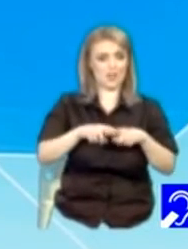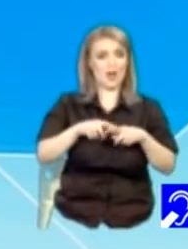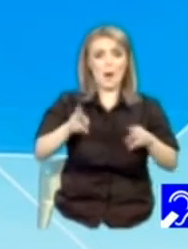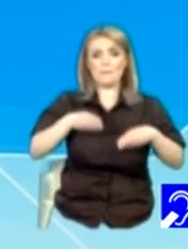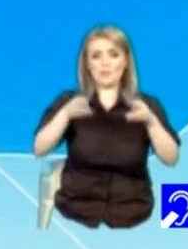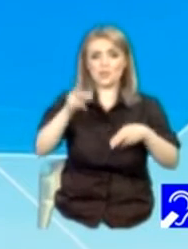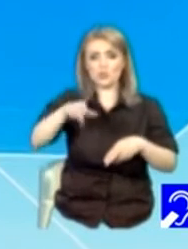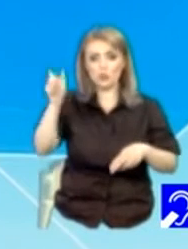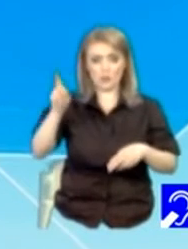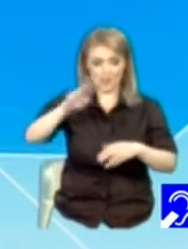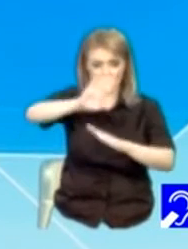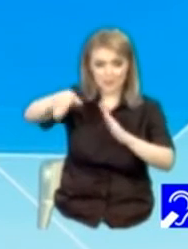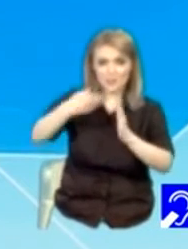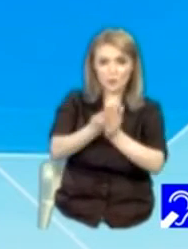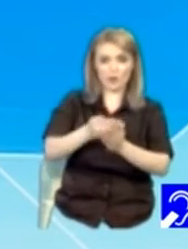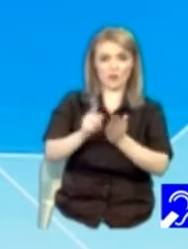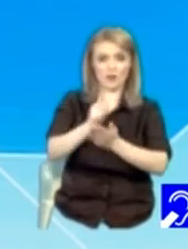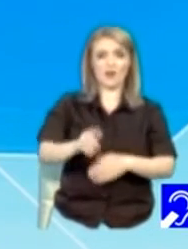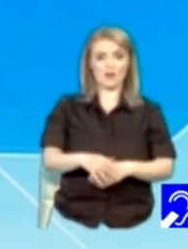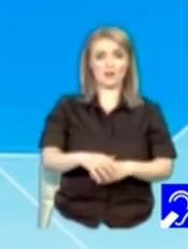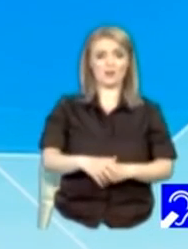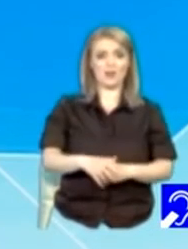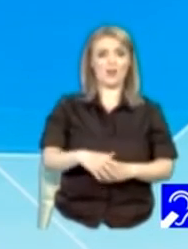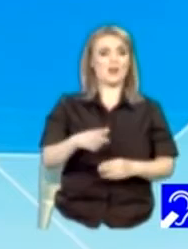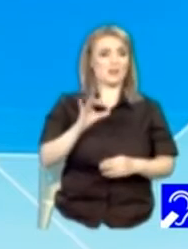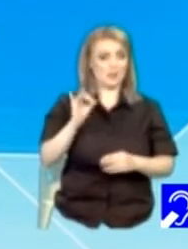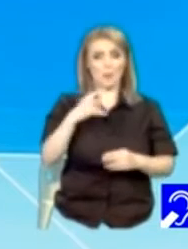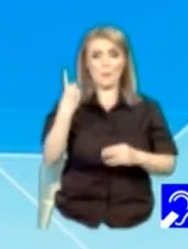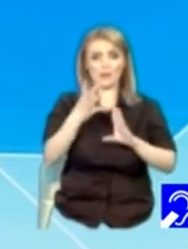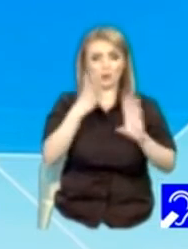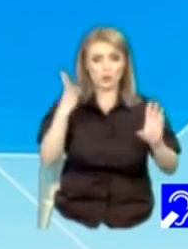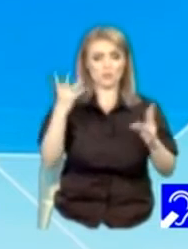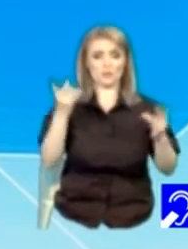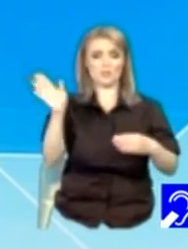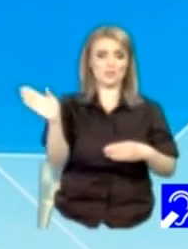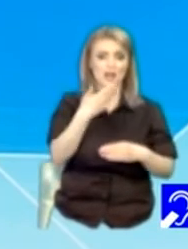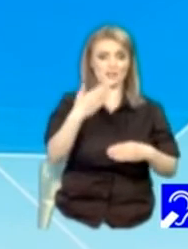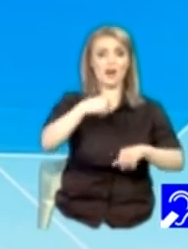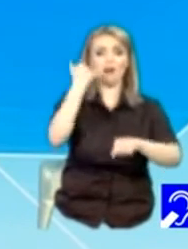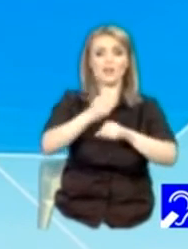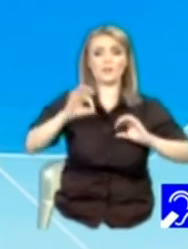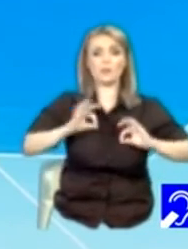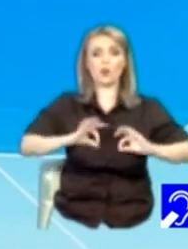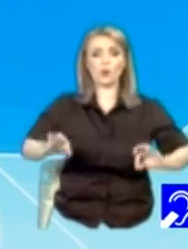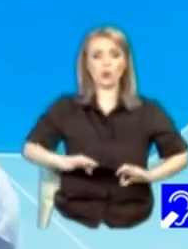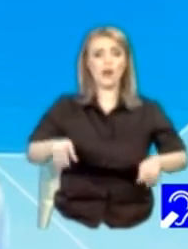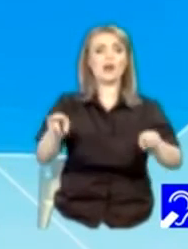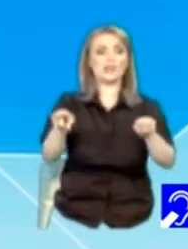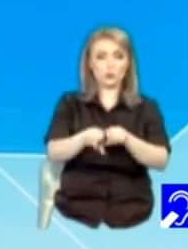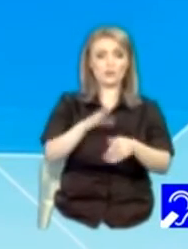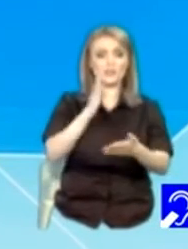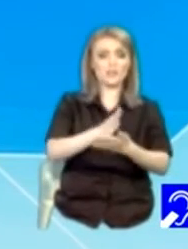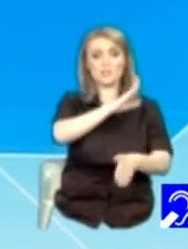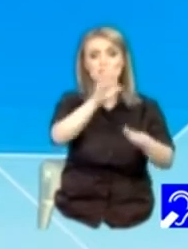menționat același procuror general controlabil în Parlamentul Republicii Moldova. că avem